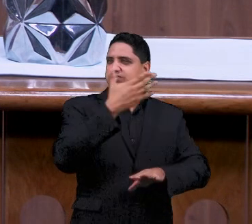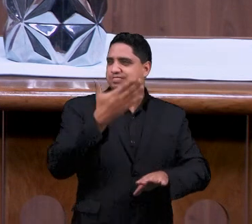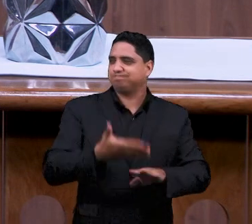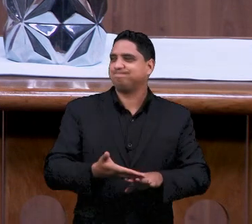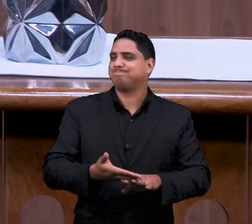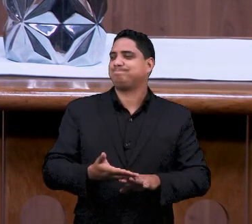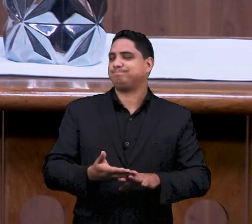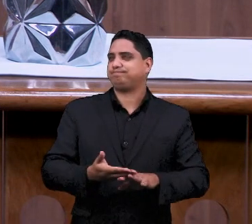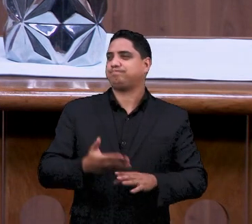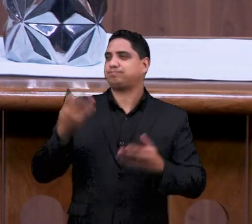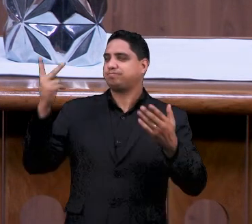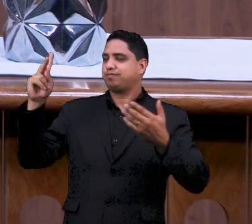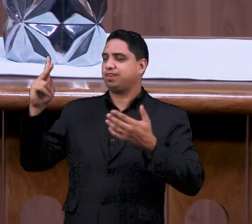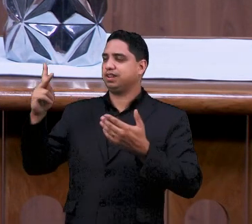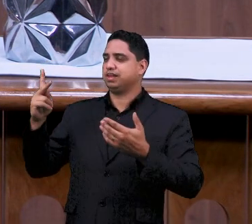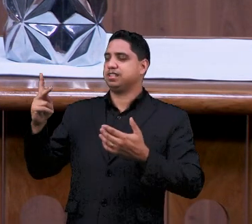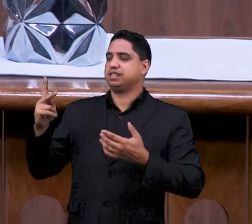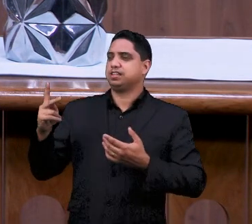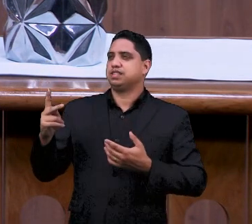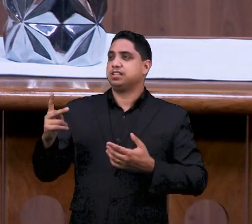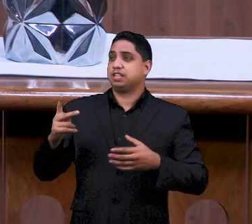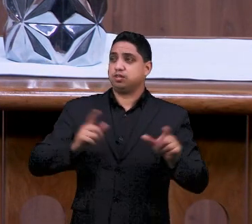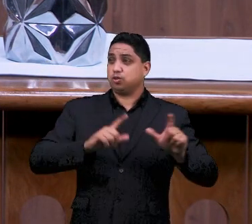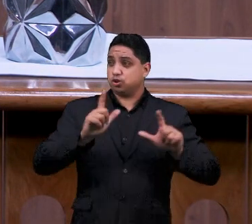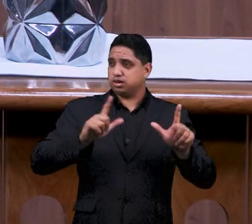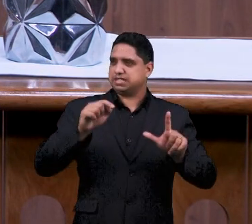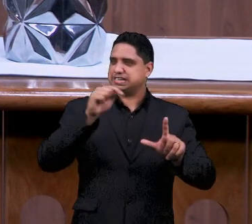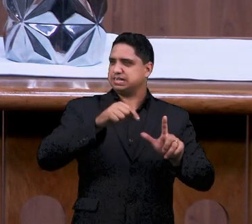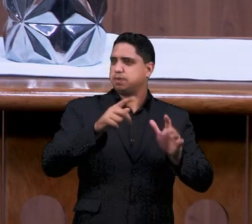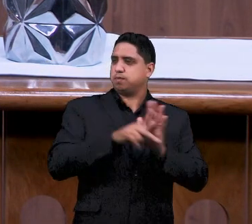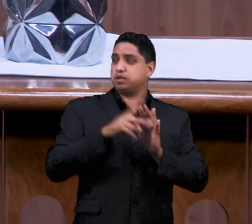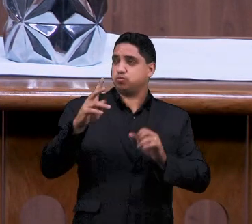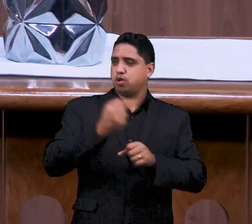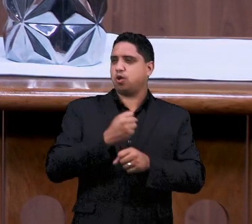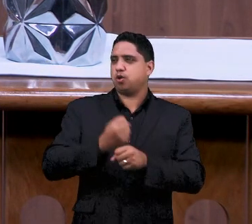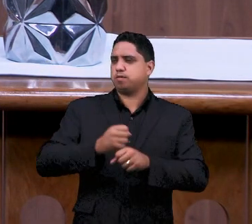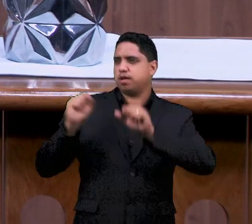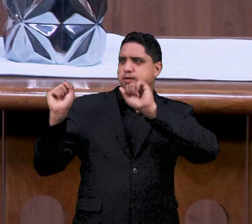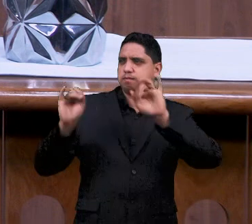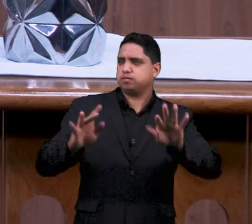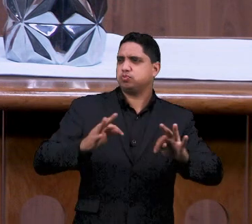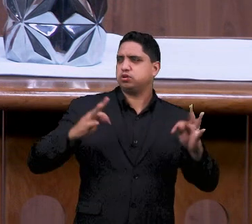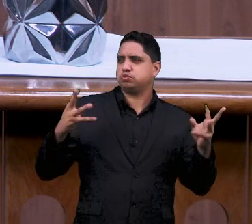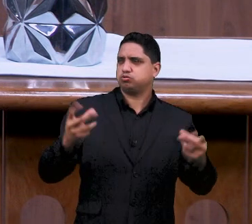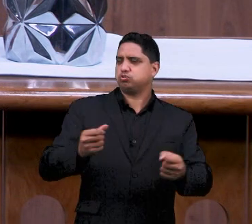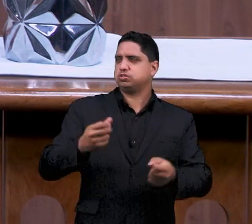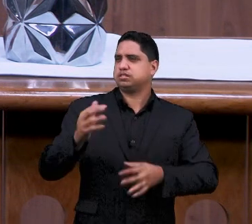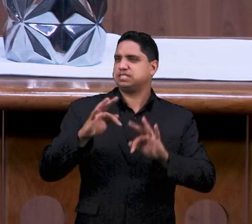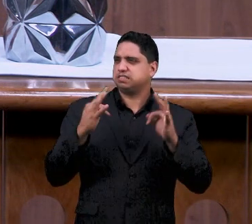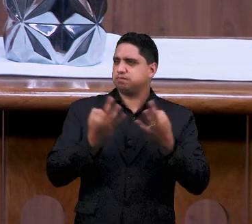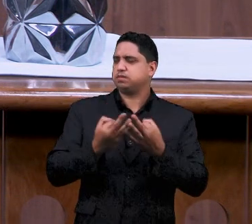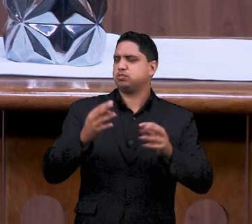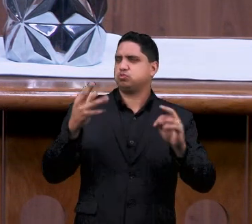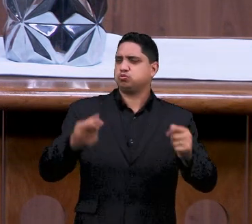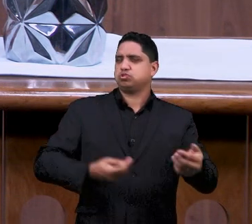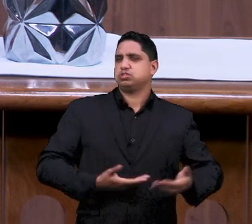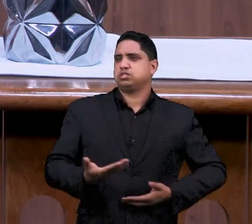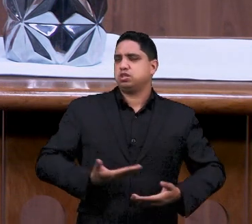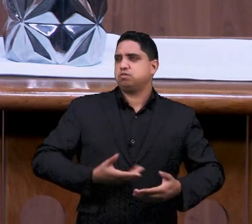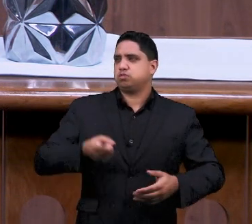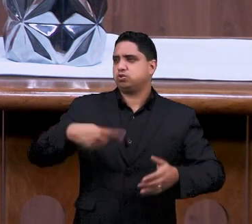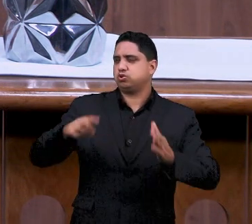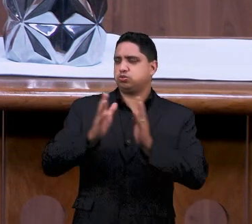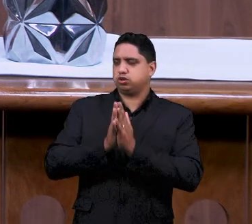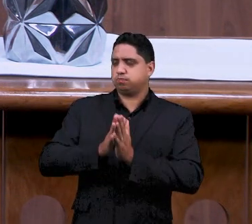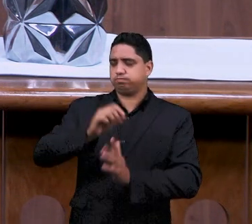cette journée, dans ta programmation de ton œuvre. Seigneur, que tu puisses bénir ainsi à tous et à toutes les familles de tes serviteurs. Nous prions en ton nom, nous disons